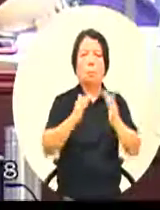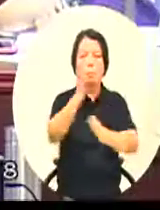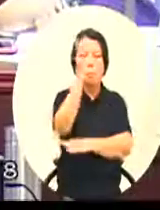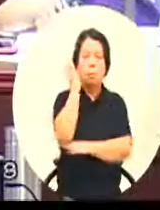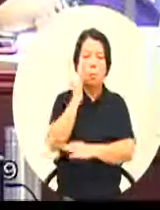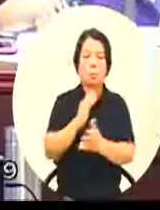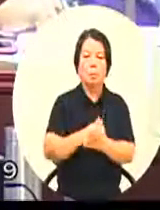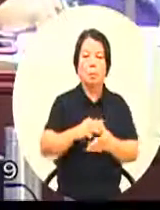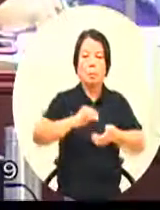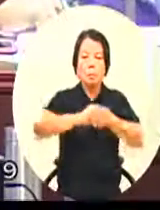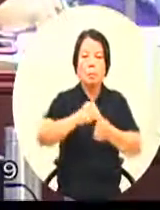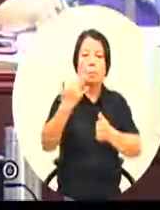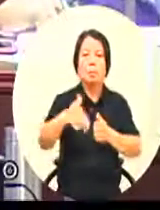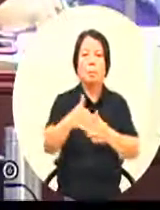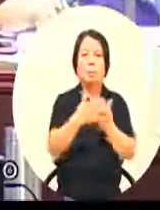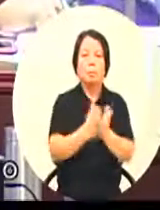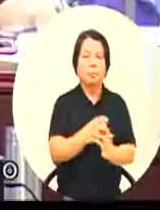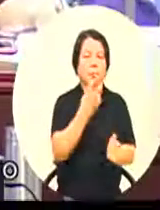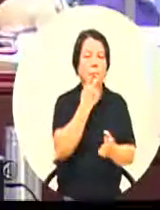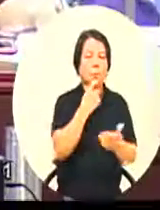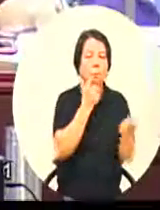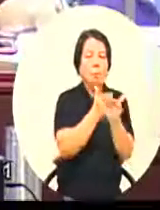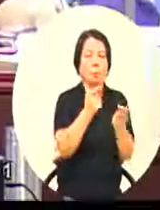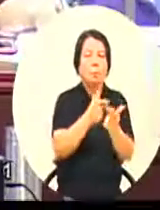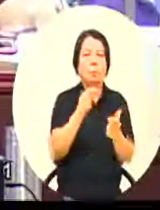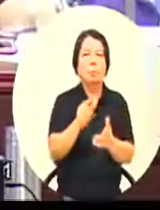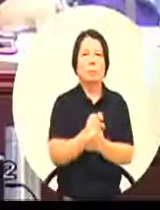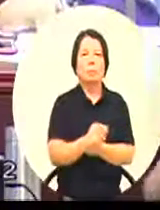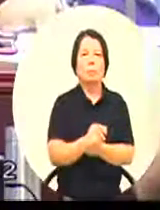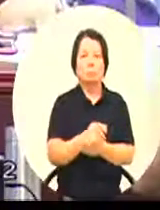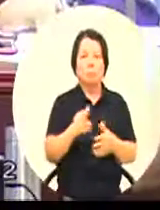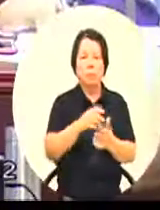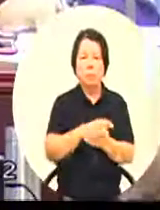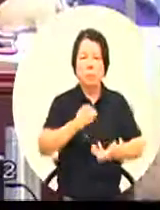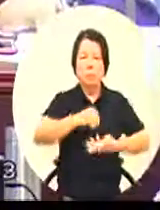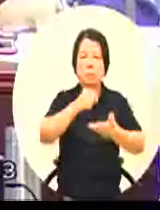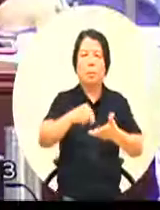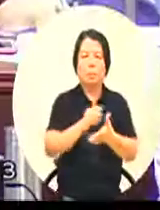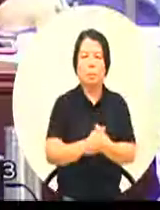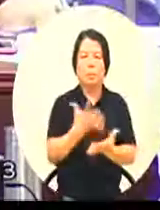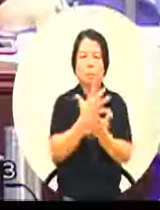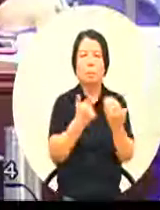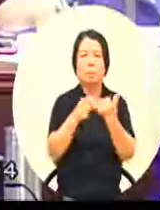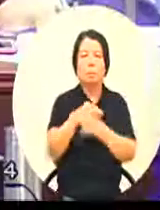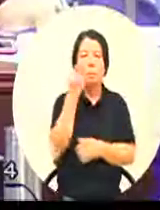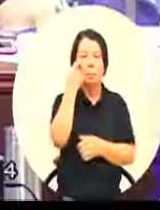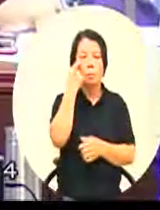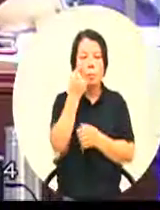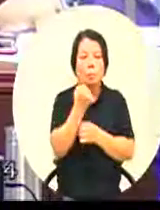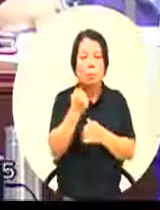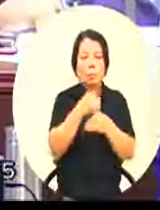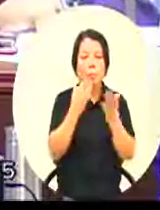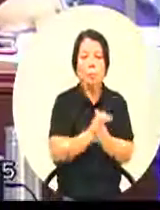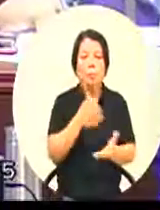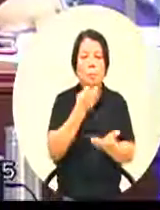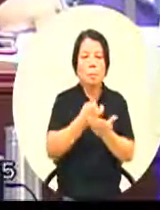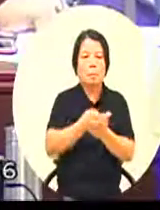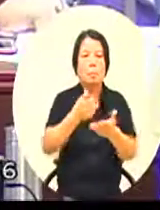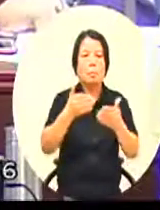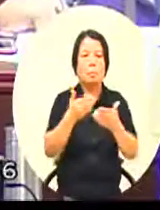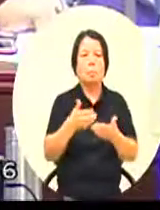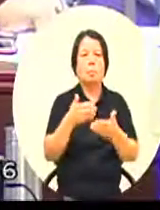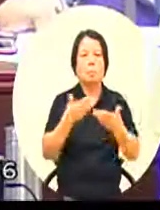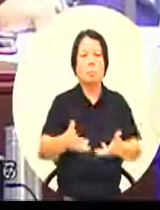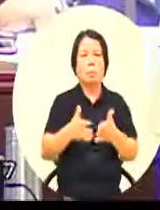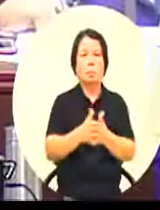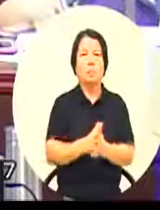是现在我们极力跟中央来配合两个部分哦。关于提到那个学童视力，我也觉得这个问题十分的严重，不管是